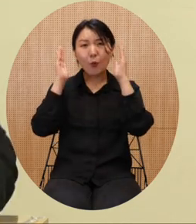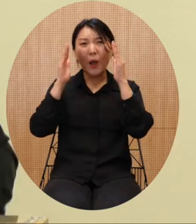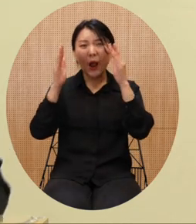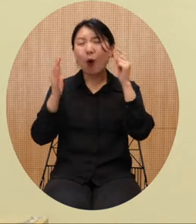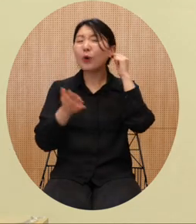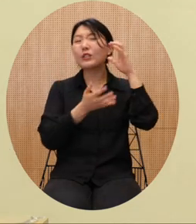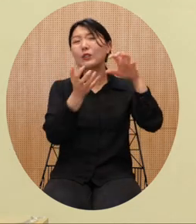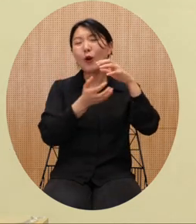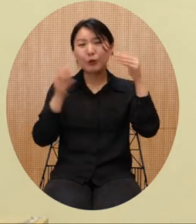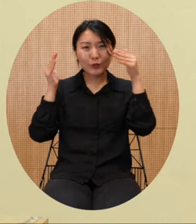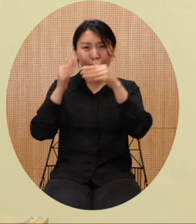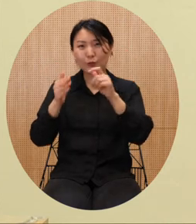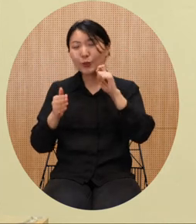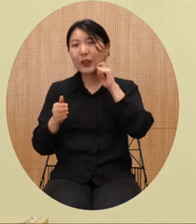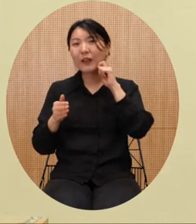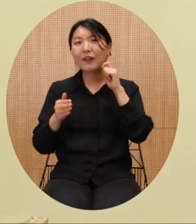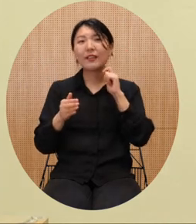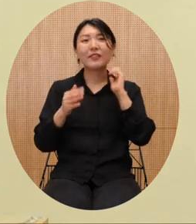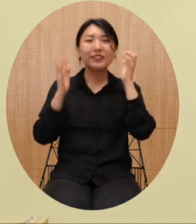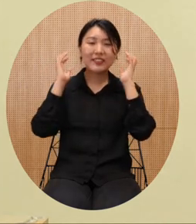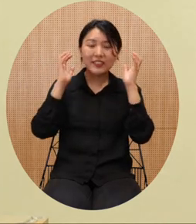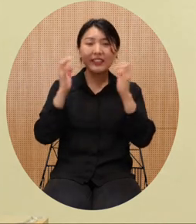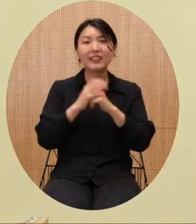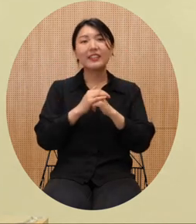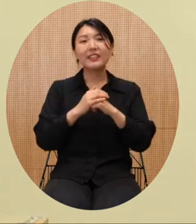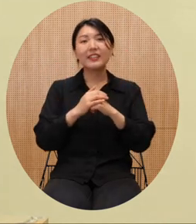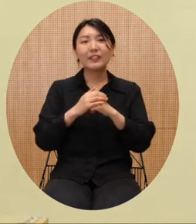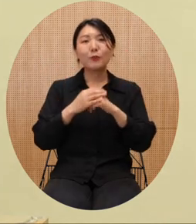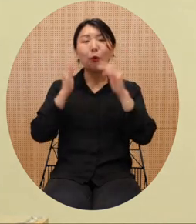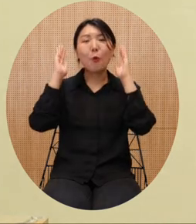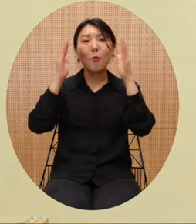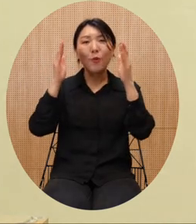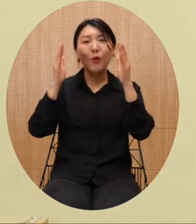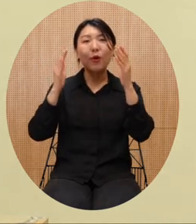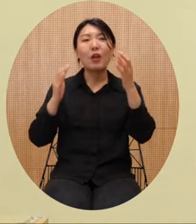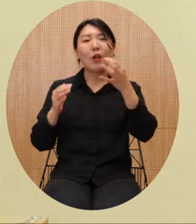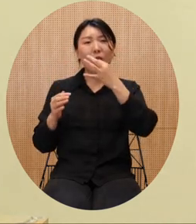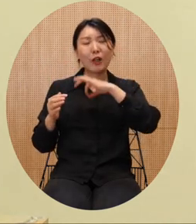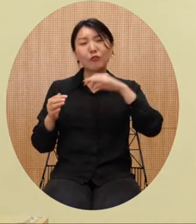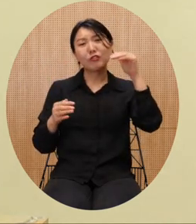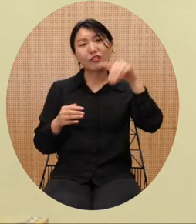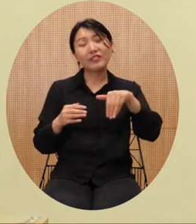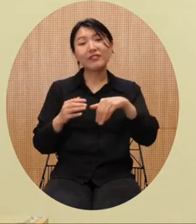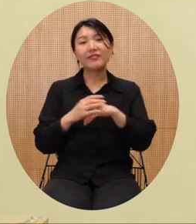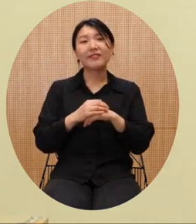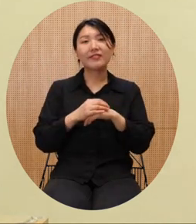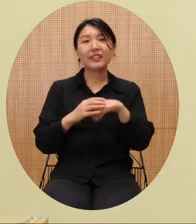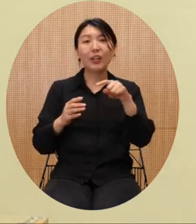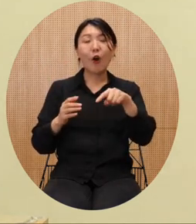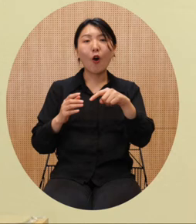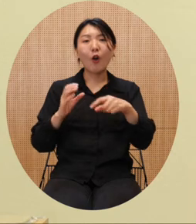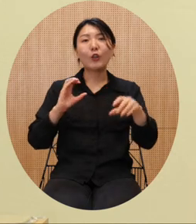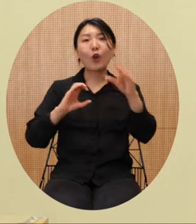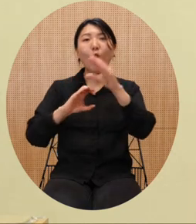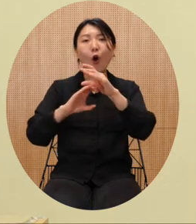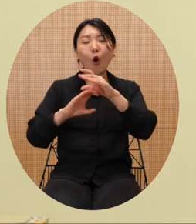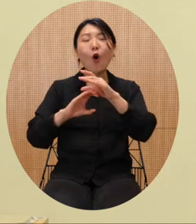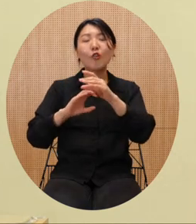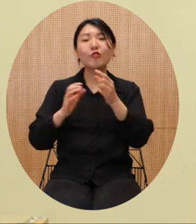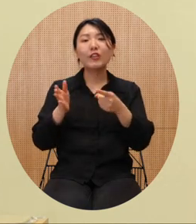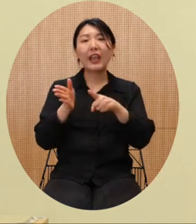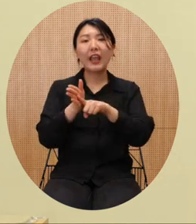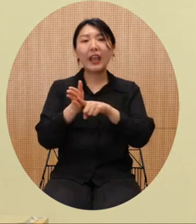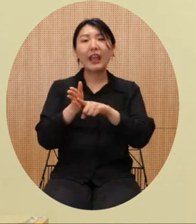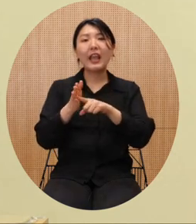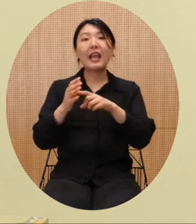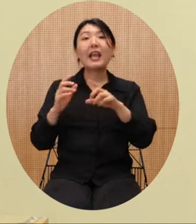학습에 집중이 안 되고 그러다 보니까 학습의 효과도 떨어질 수밖에 없고요. 그런 부분을 보완할 수 있는 게 아마